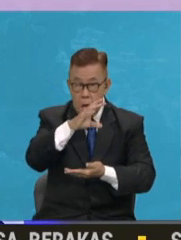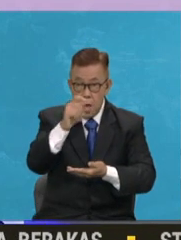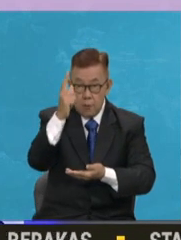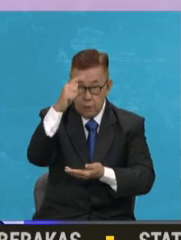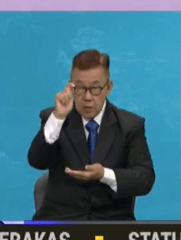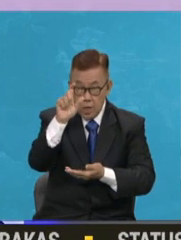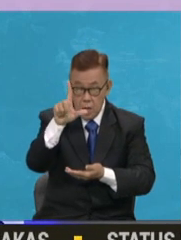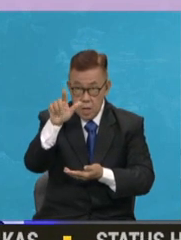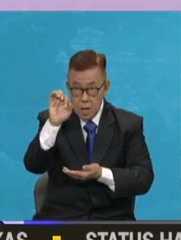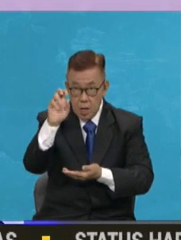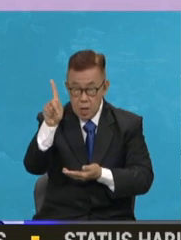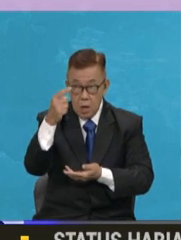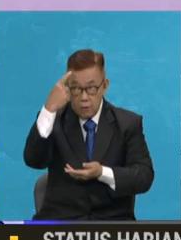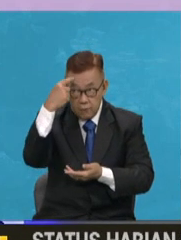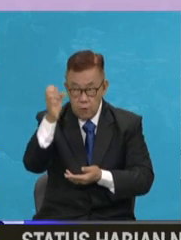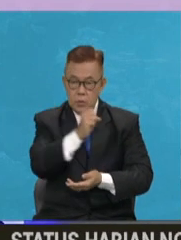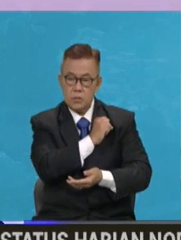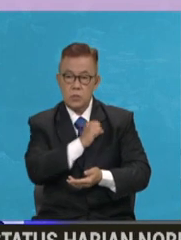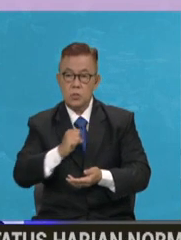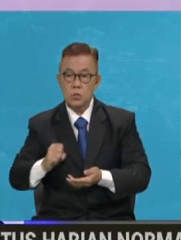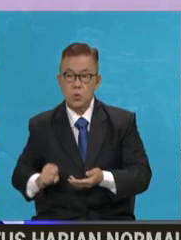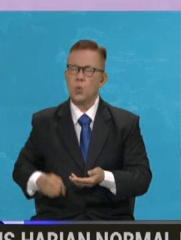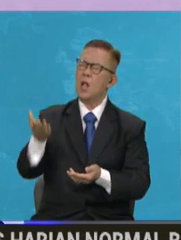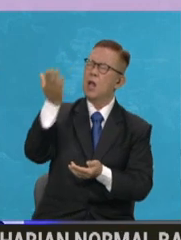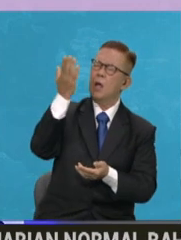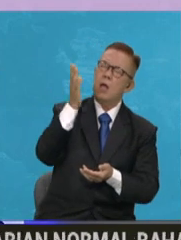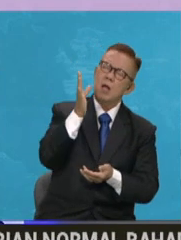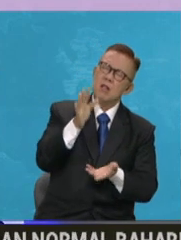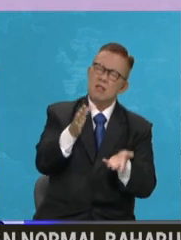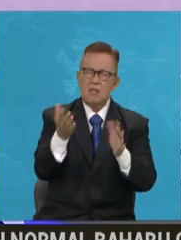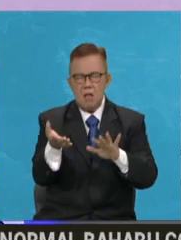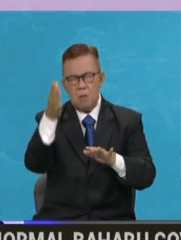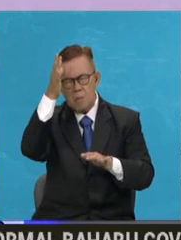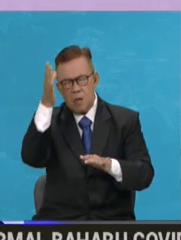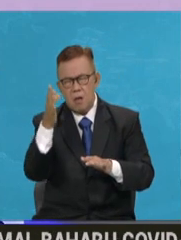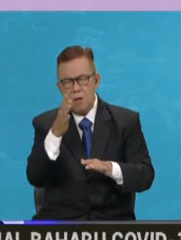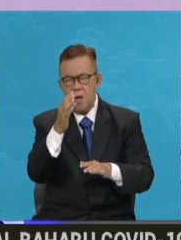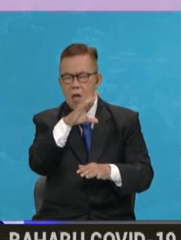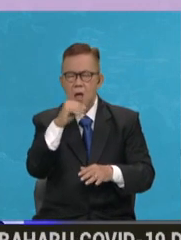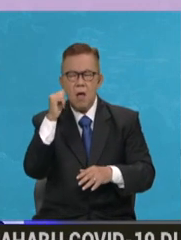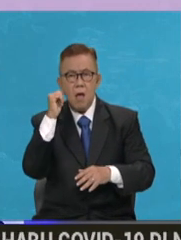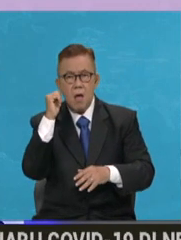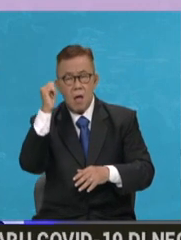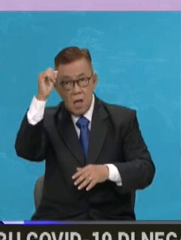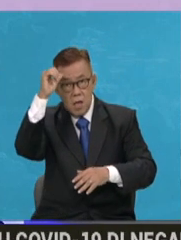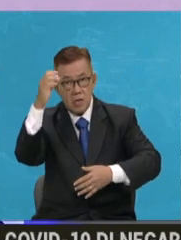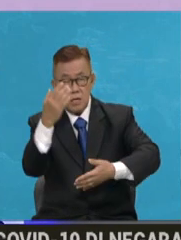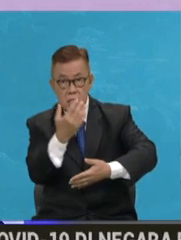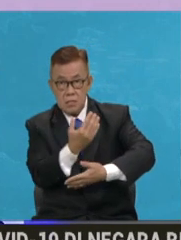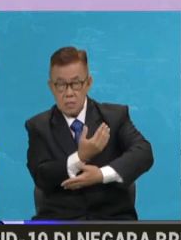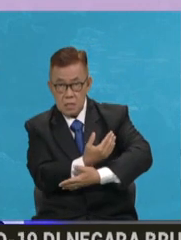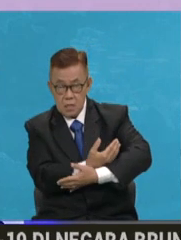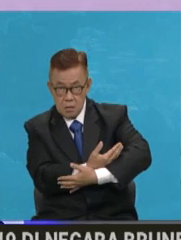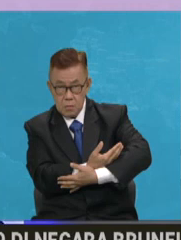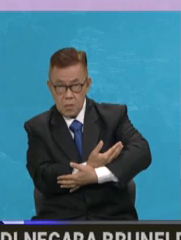khusus sebagai almarhum Sultan Haji Saifudin almarhumah dan